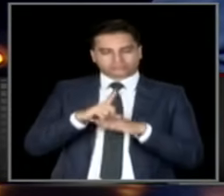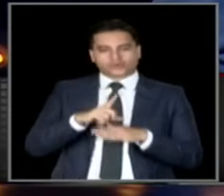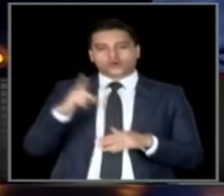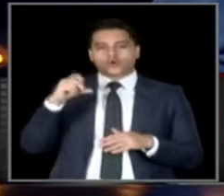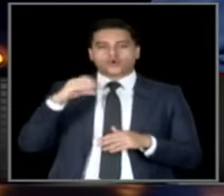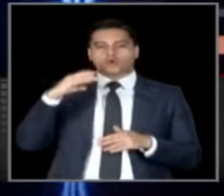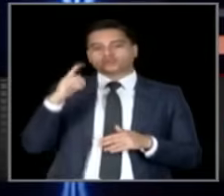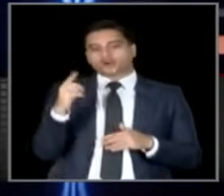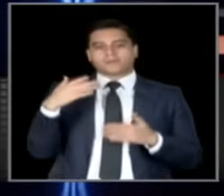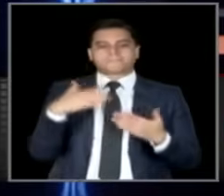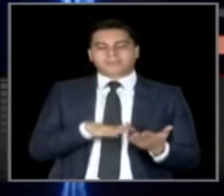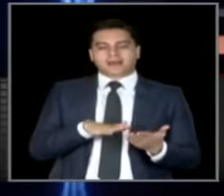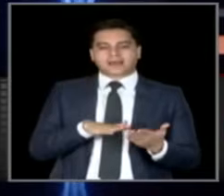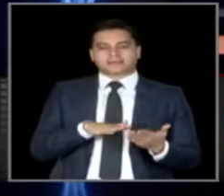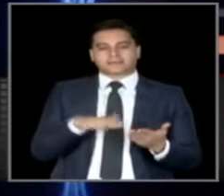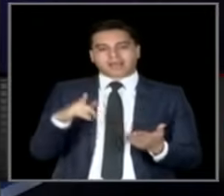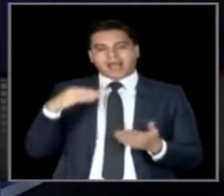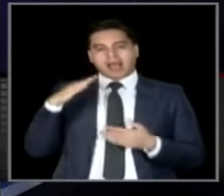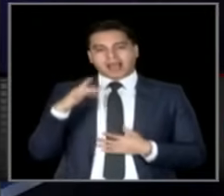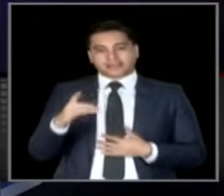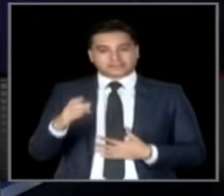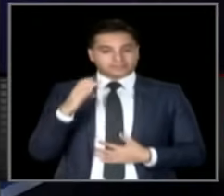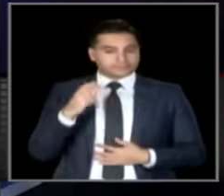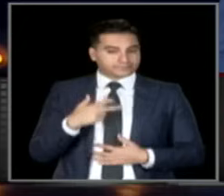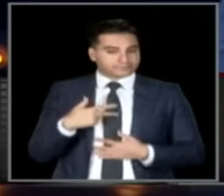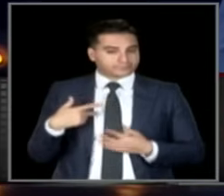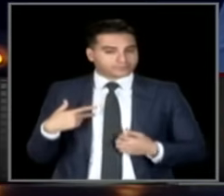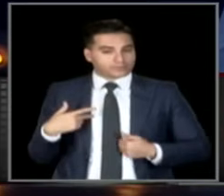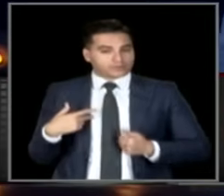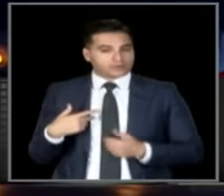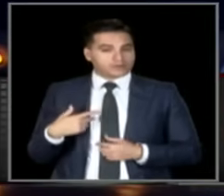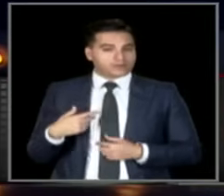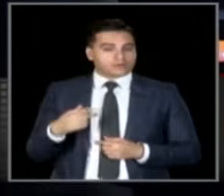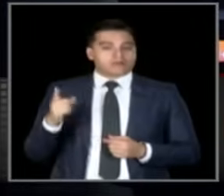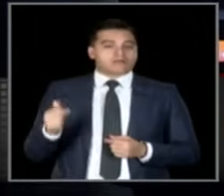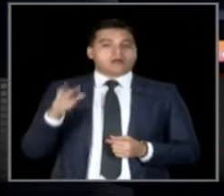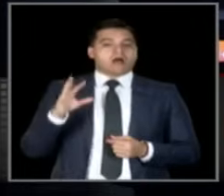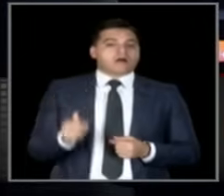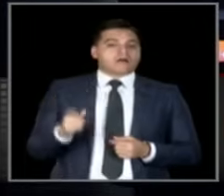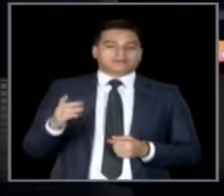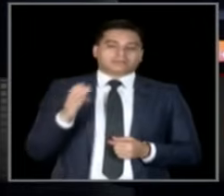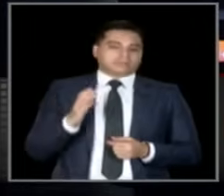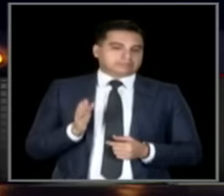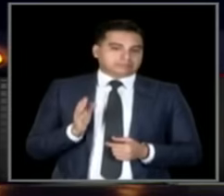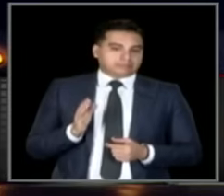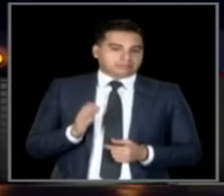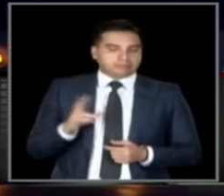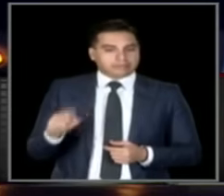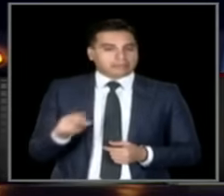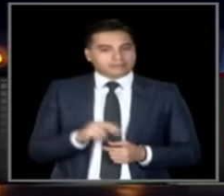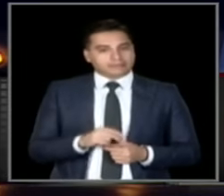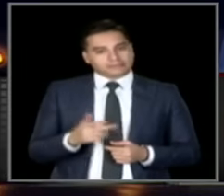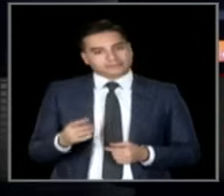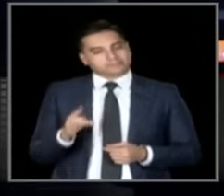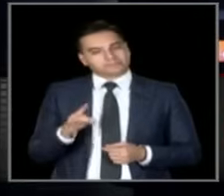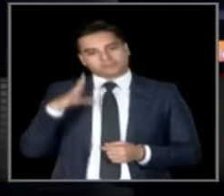وأغلبية جنوده. حسن إجابتك. الرها. الرها وفين؟ كانت نفس إجابة. الرها